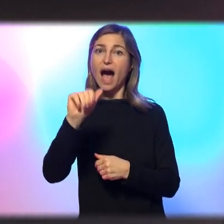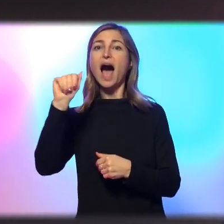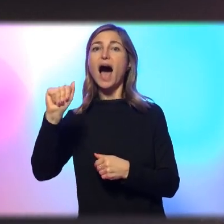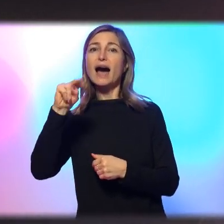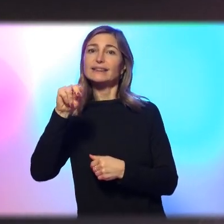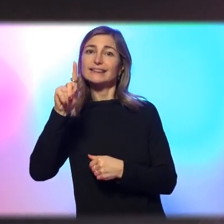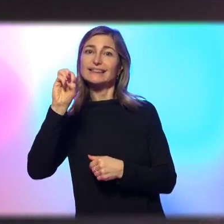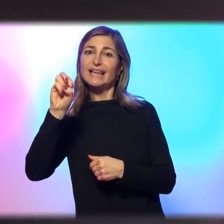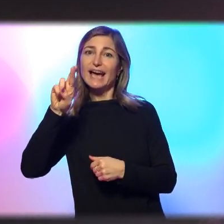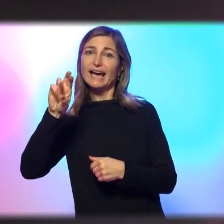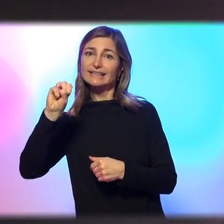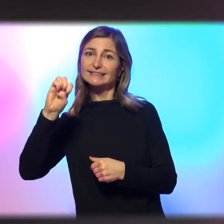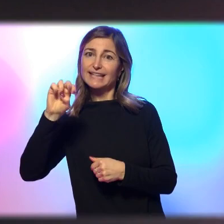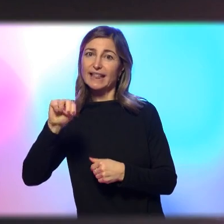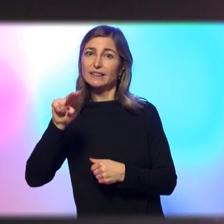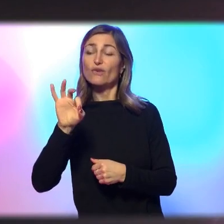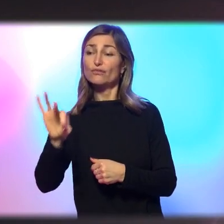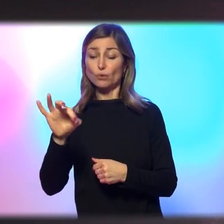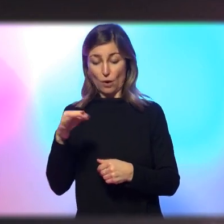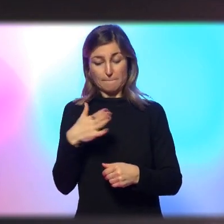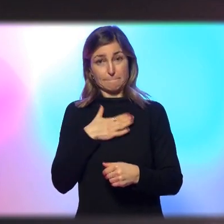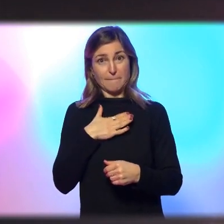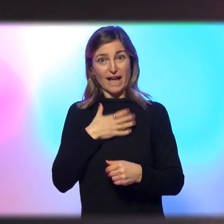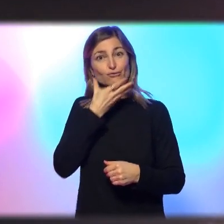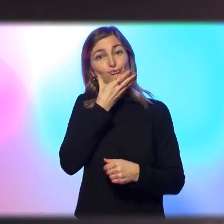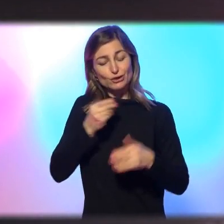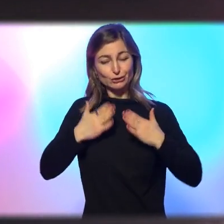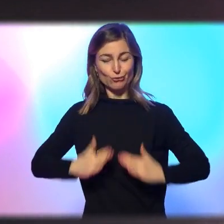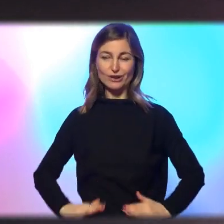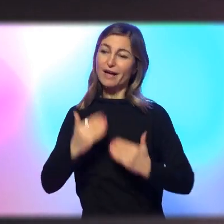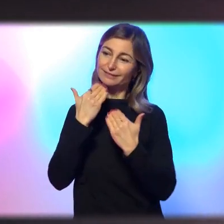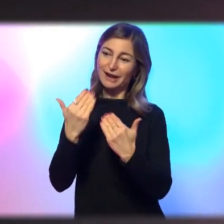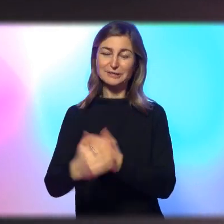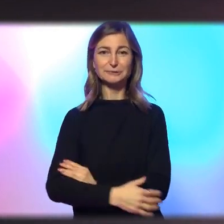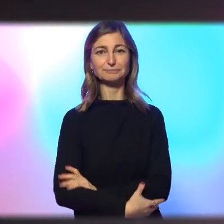bedanken alle Andersen für mein wunderschönes Kleid. Danke.